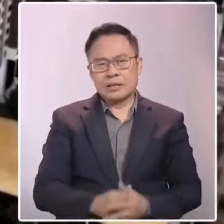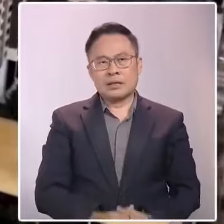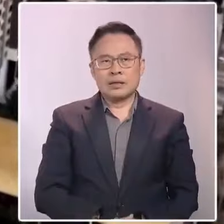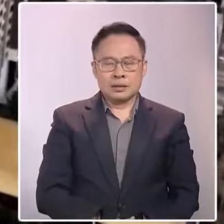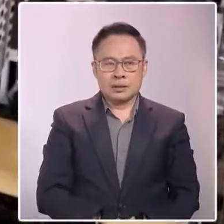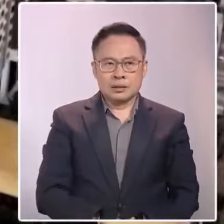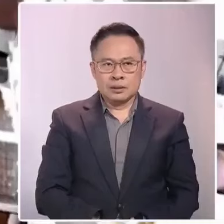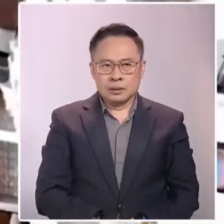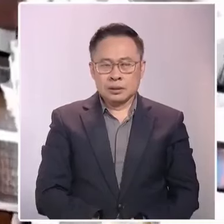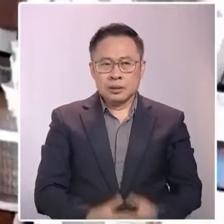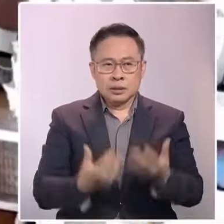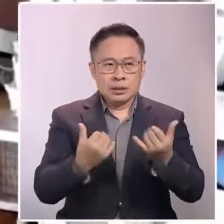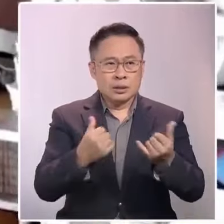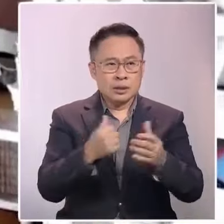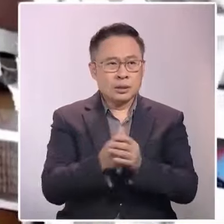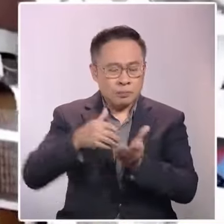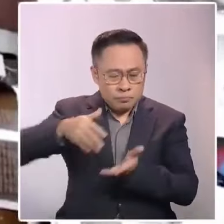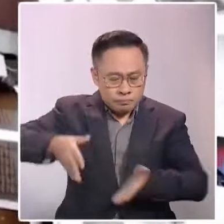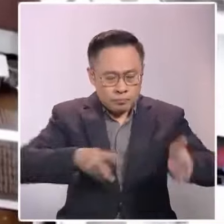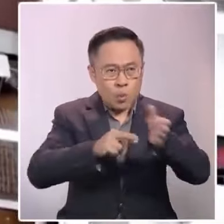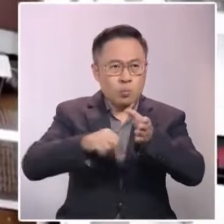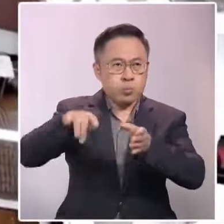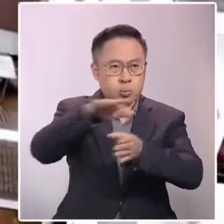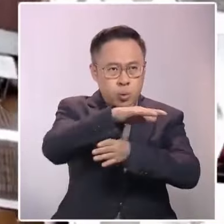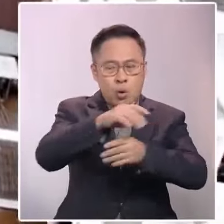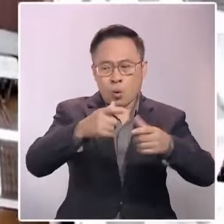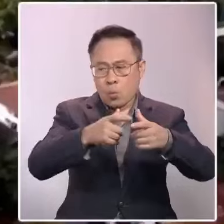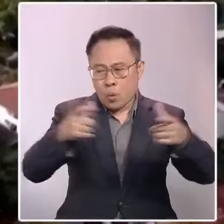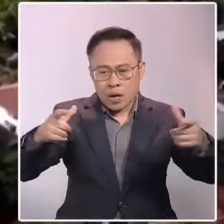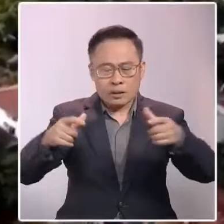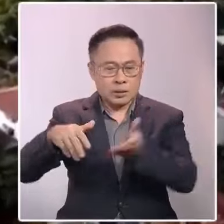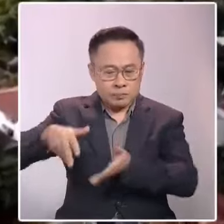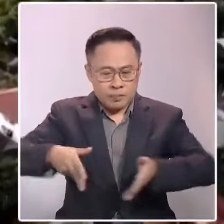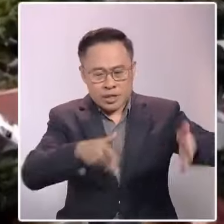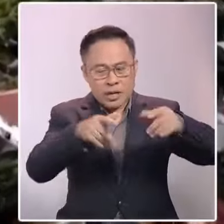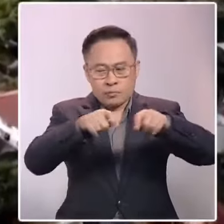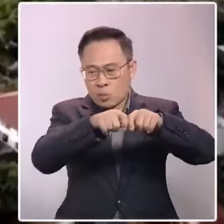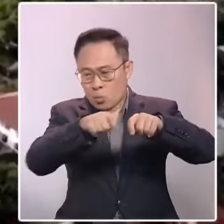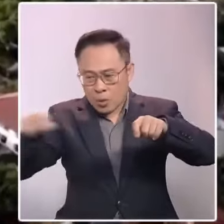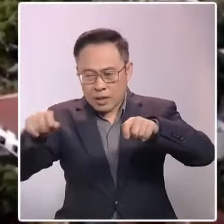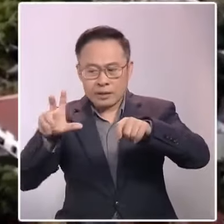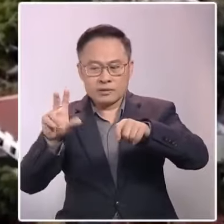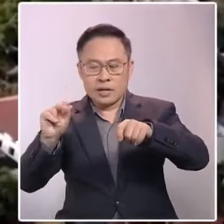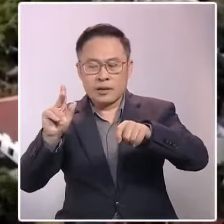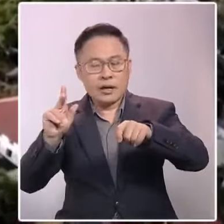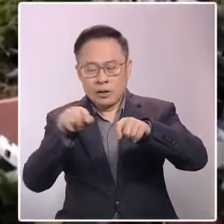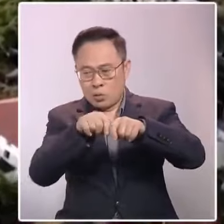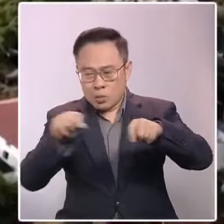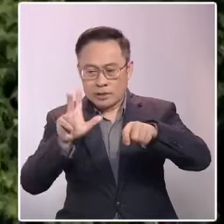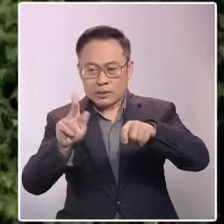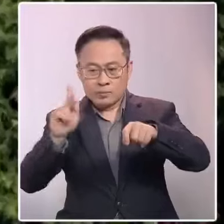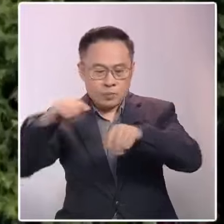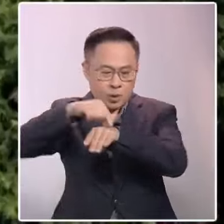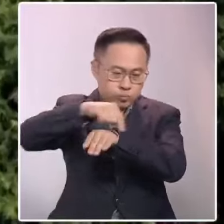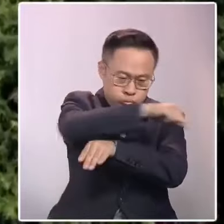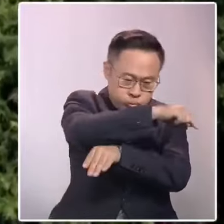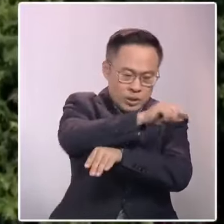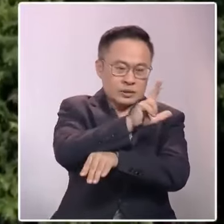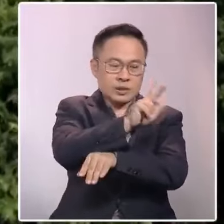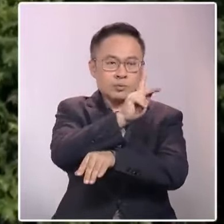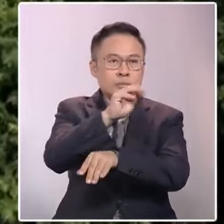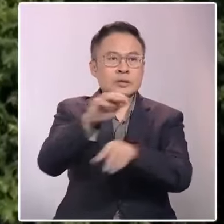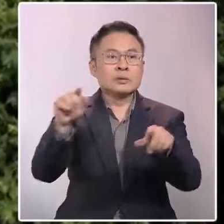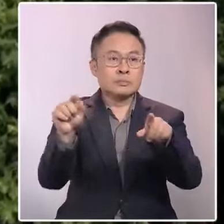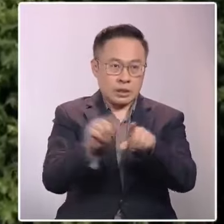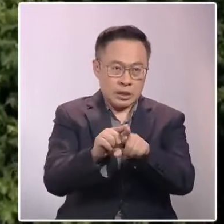นะครับเราจะเห็นว่าแม่น้ำปิงยังล้นตลิ่งท่วมในรัศมี3กิโลเมตรทั้งฝั่งตะวันออกและฝั่งตะวันตกของเมืองถนนเจริญประเท